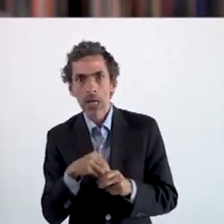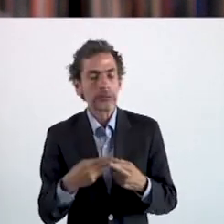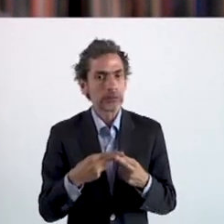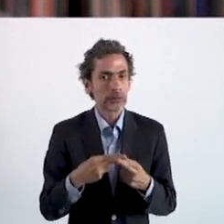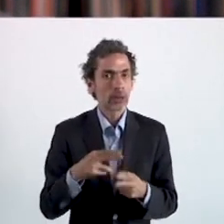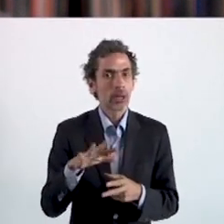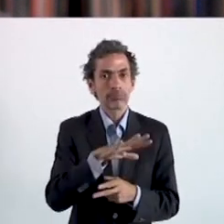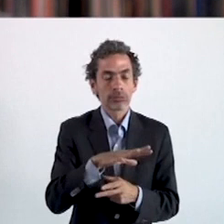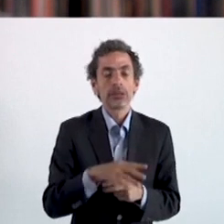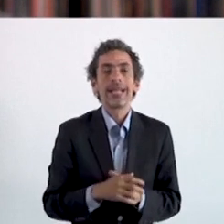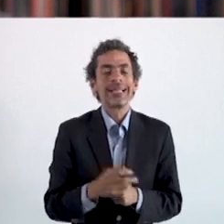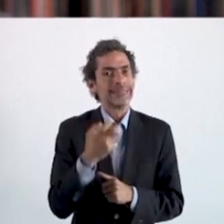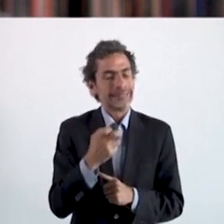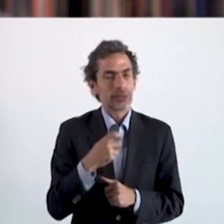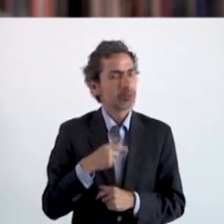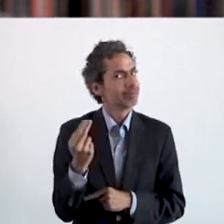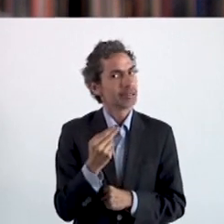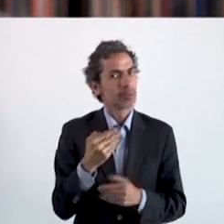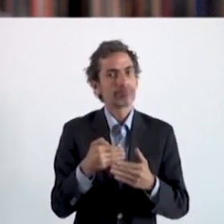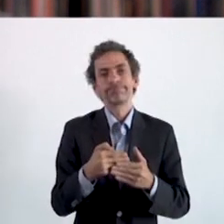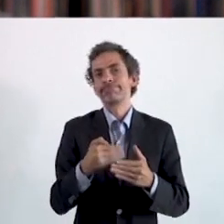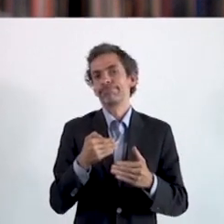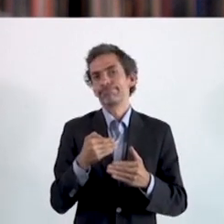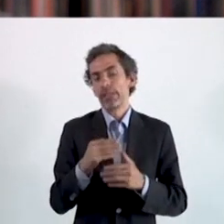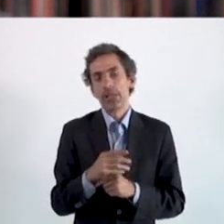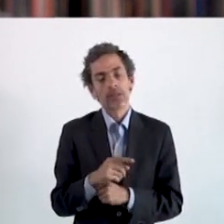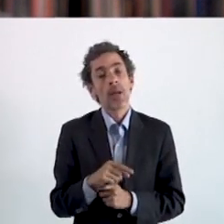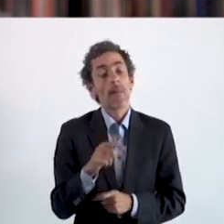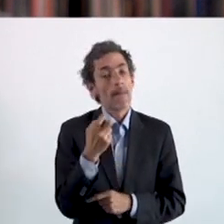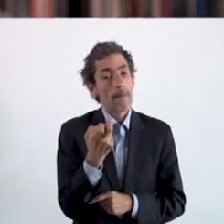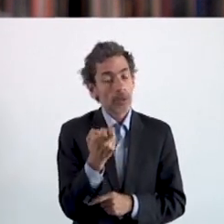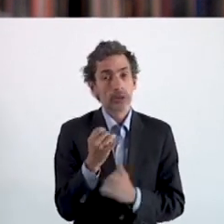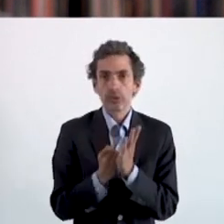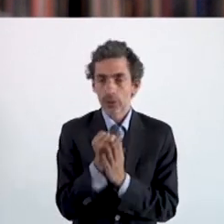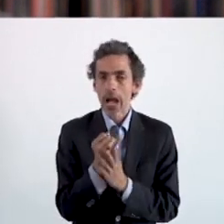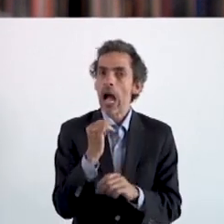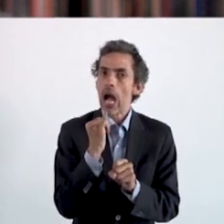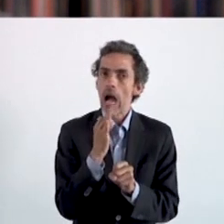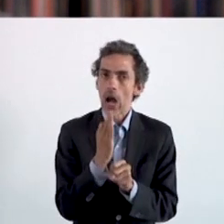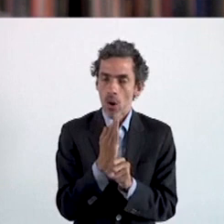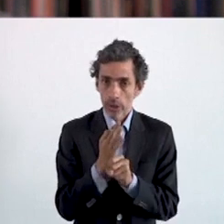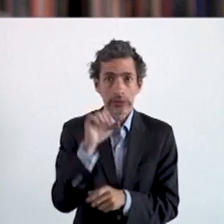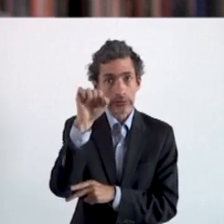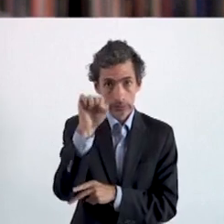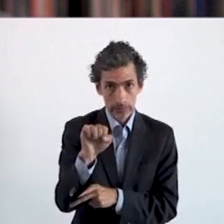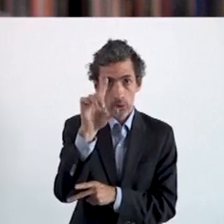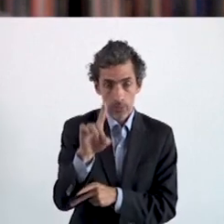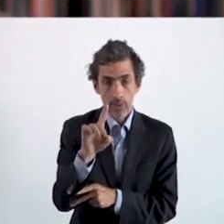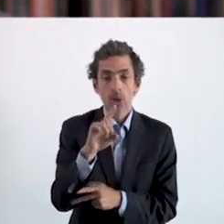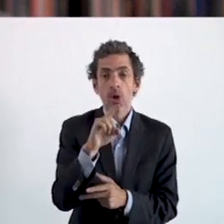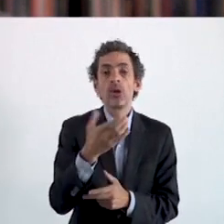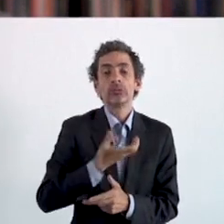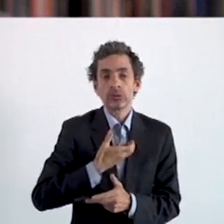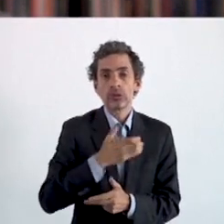situazioni situazione che deve mosè vita per questo abbiamo deciso di chiudere l'area sabato e